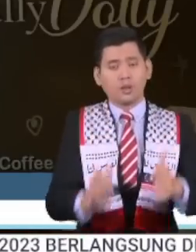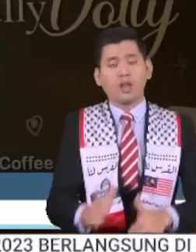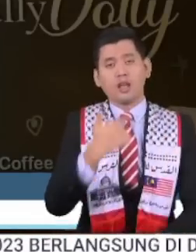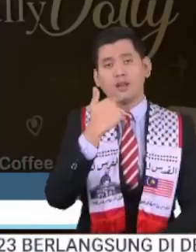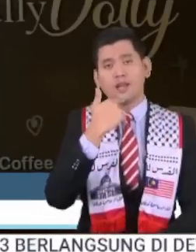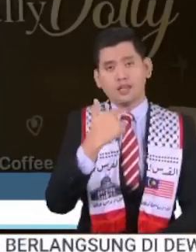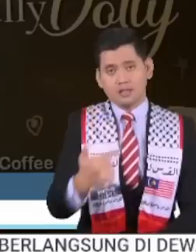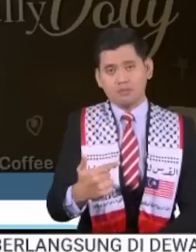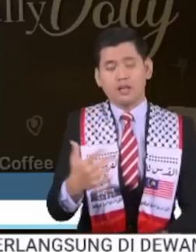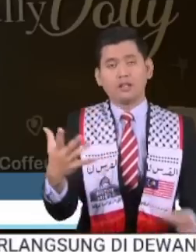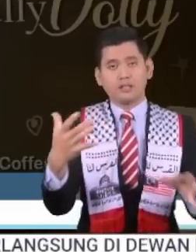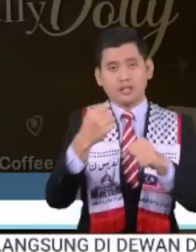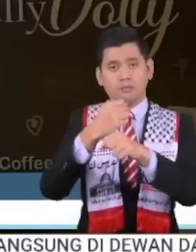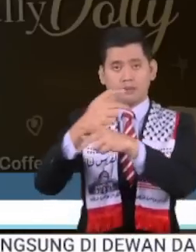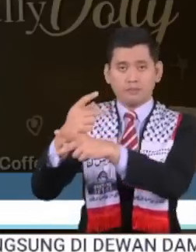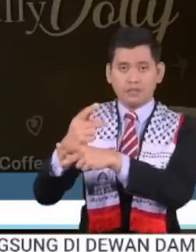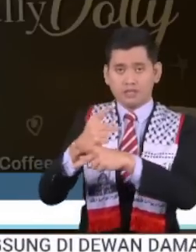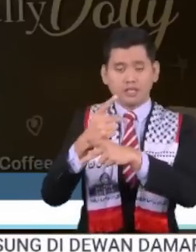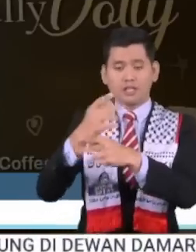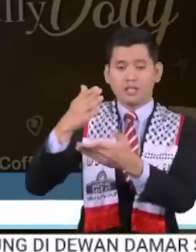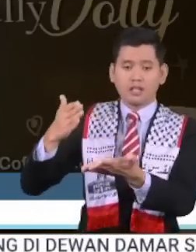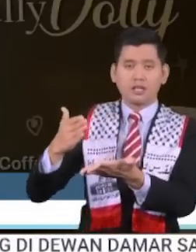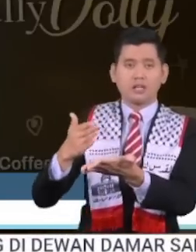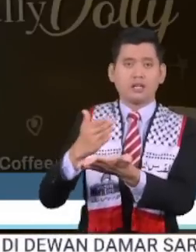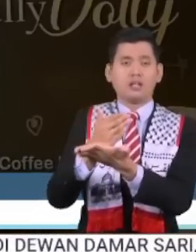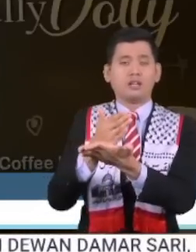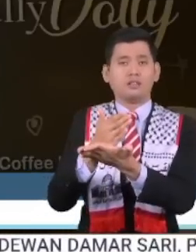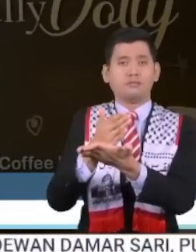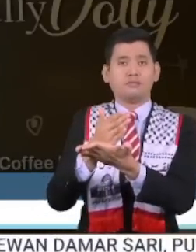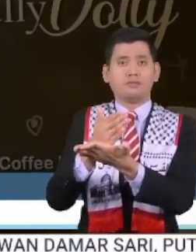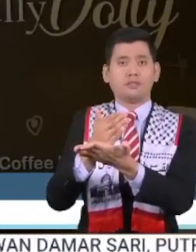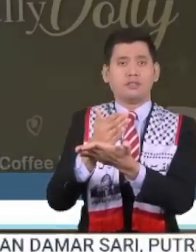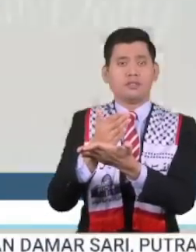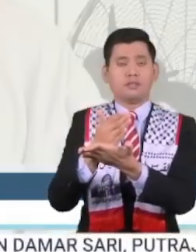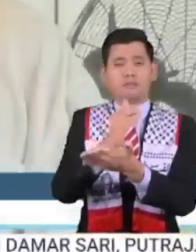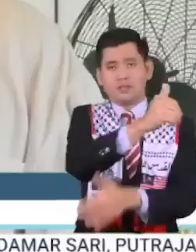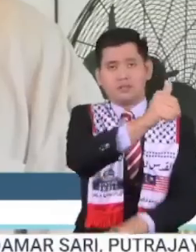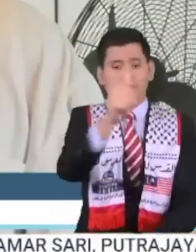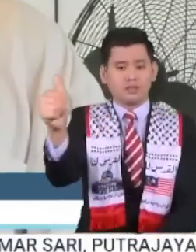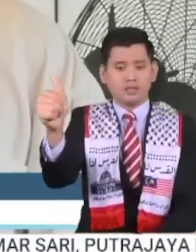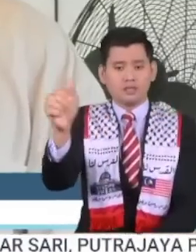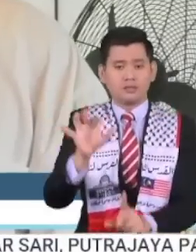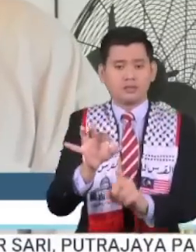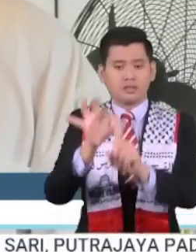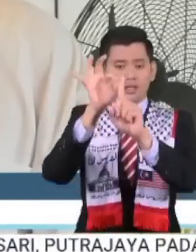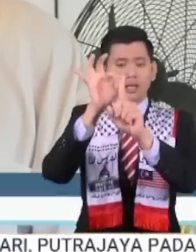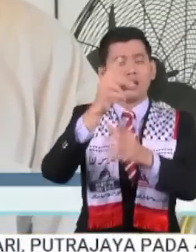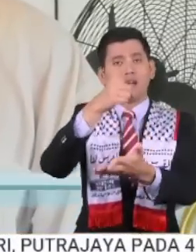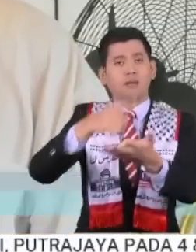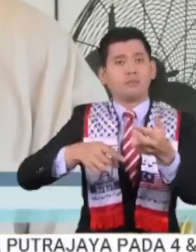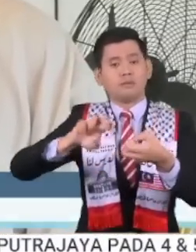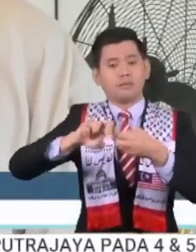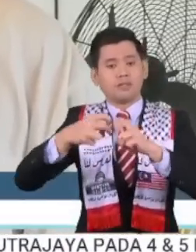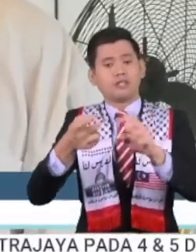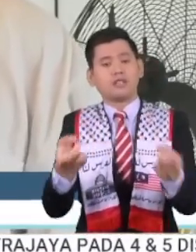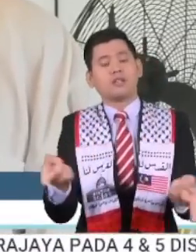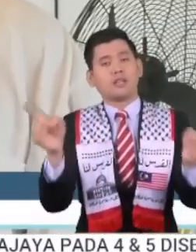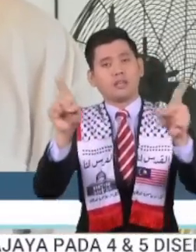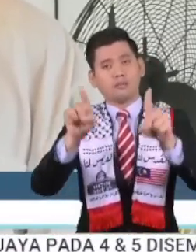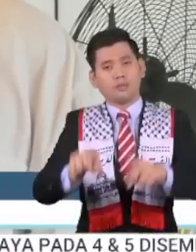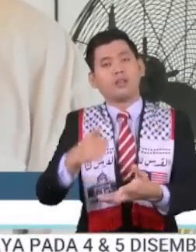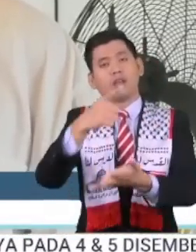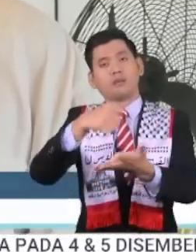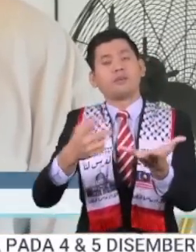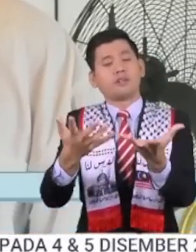mendapat pembelaan dan hak yang mereka deserve, especially. Apa sebenarnya masalah yang berlaku?